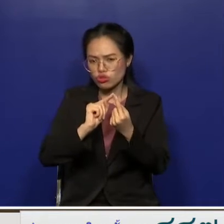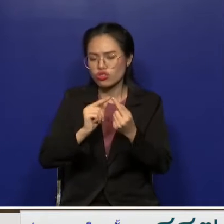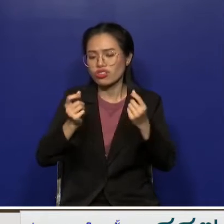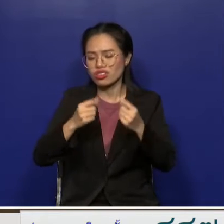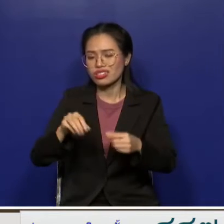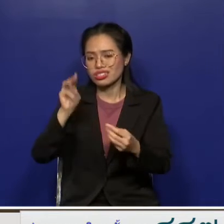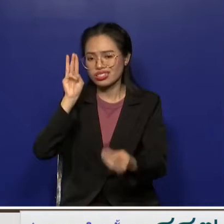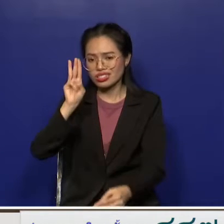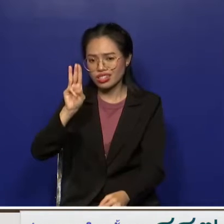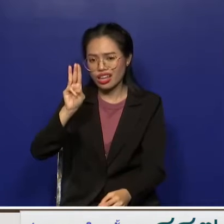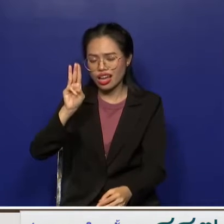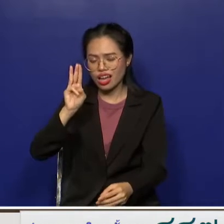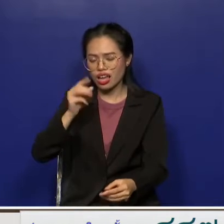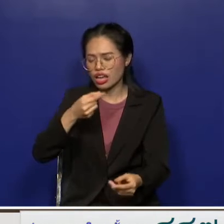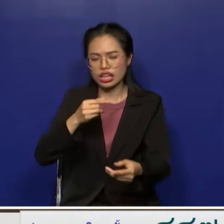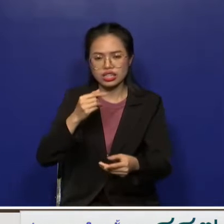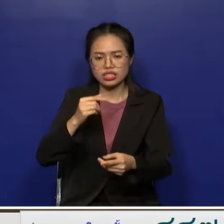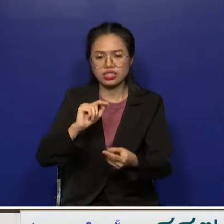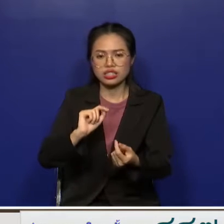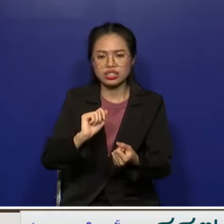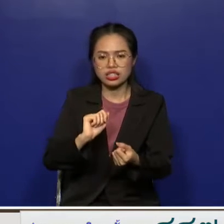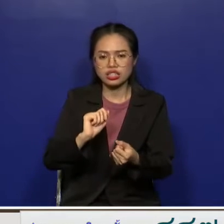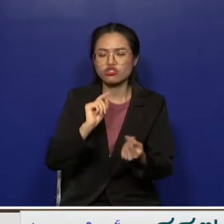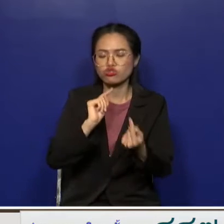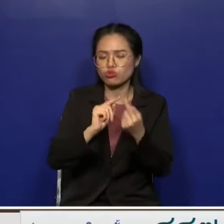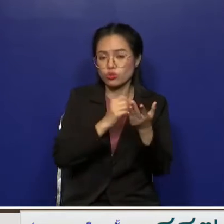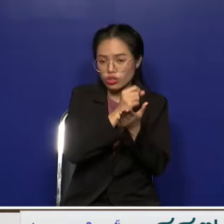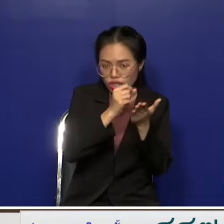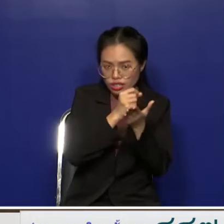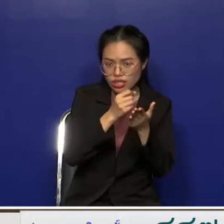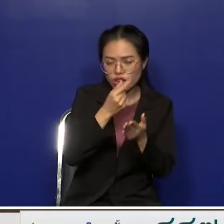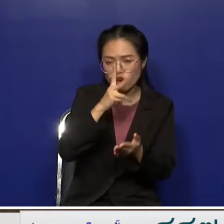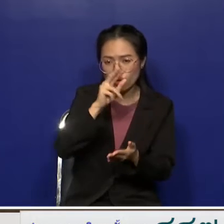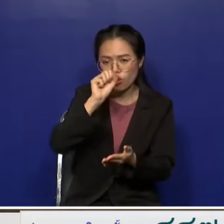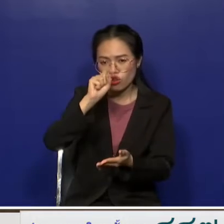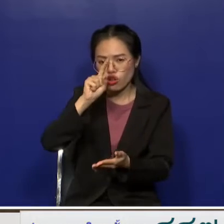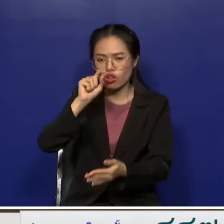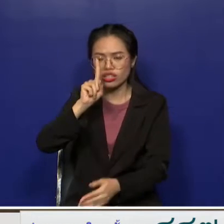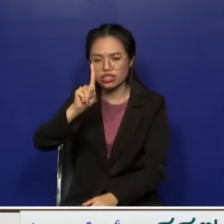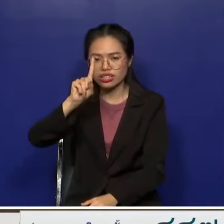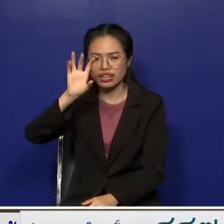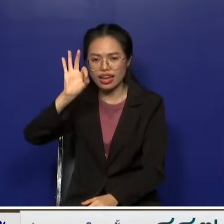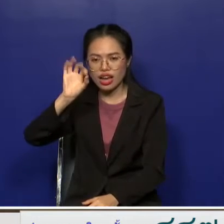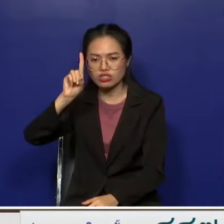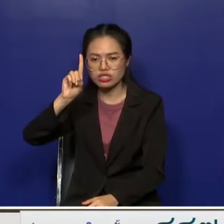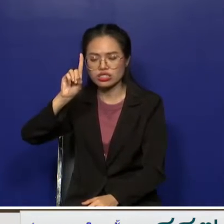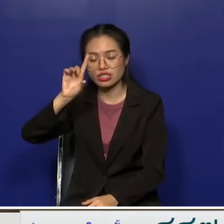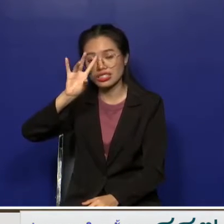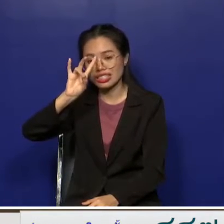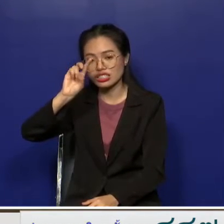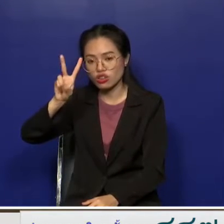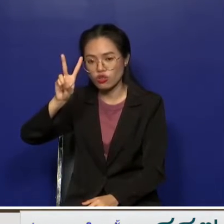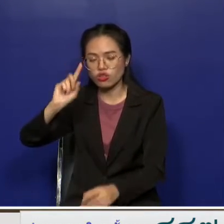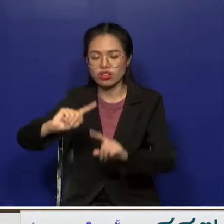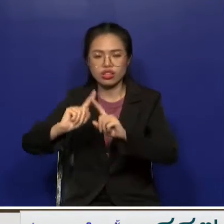สารที่แก้ไขอนุสัญญานะครับว่าด้วยยาเสพติดคศ1972ครับท่านประธานต